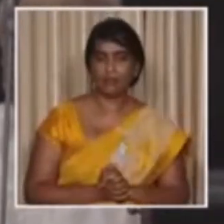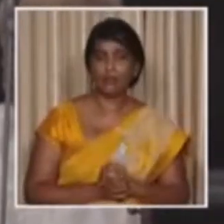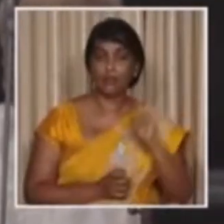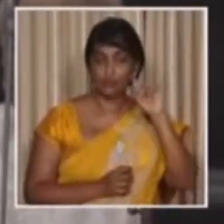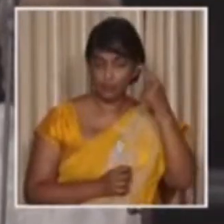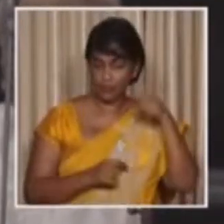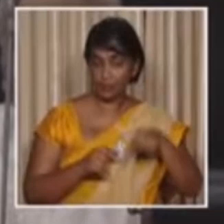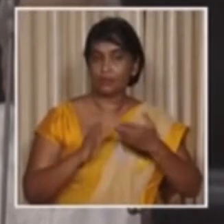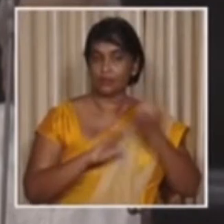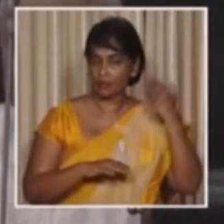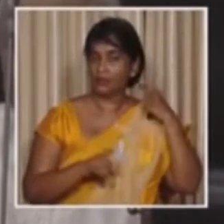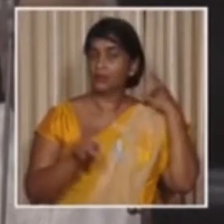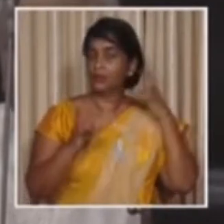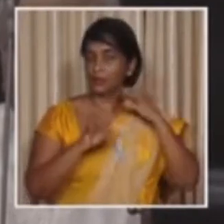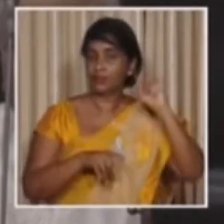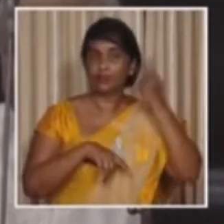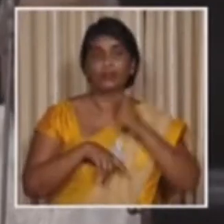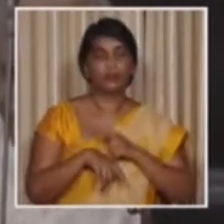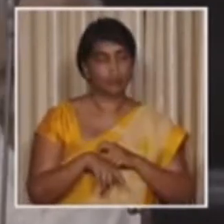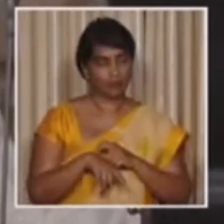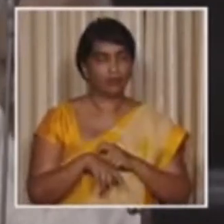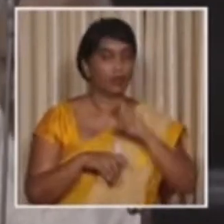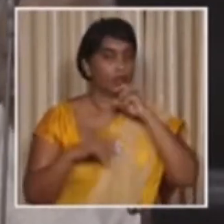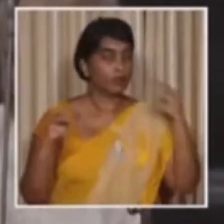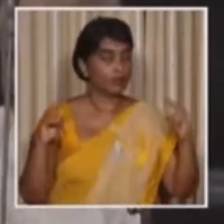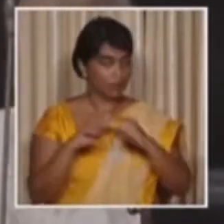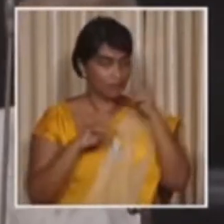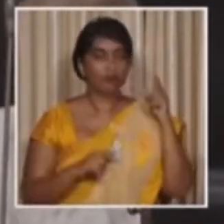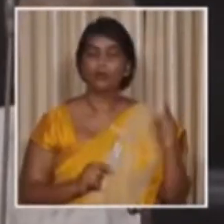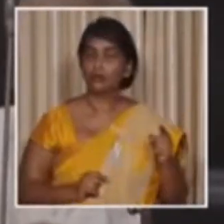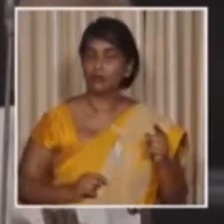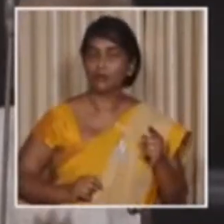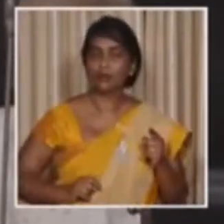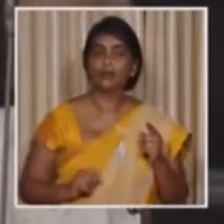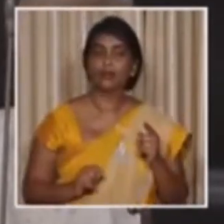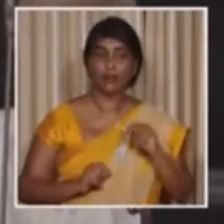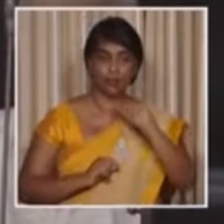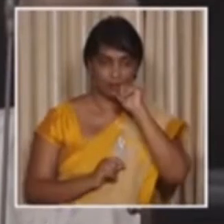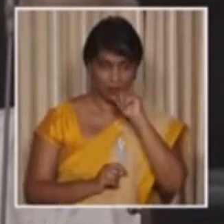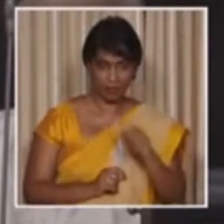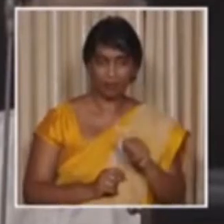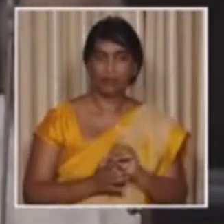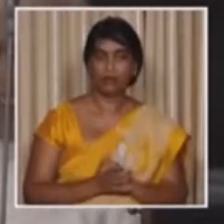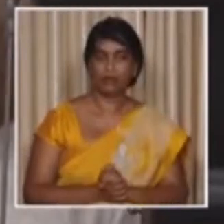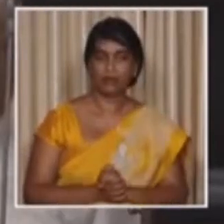in history the supreme court has shot down a helicopter. All this time it was done by the tigers කිව්වා.